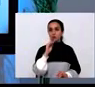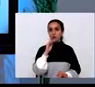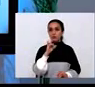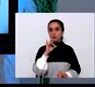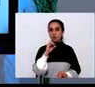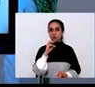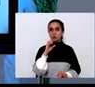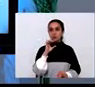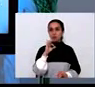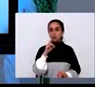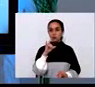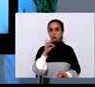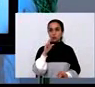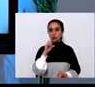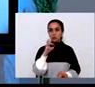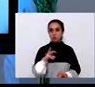Фразеологизм.